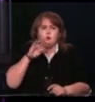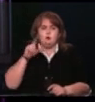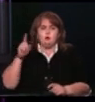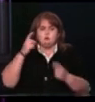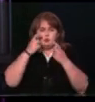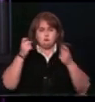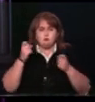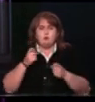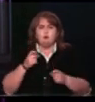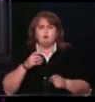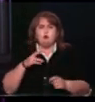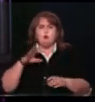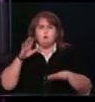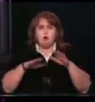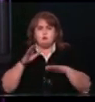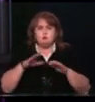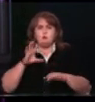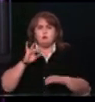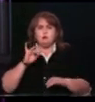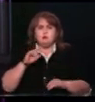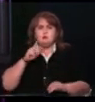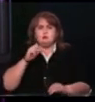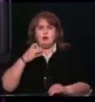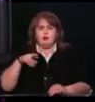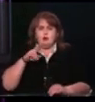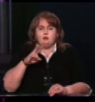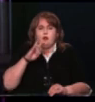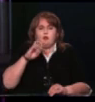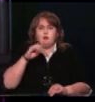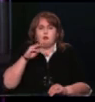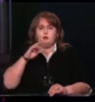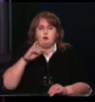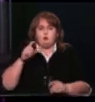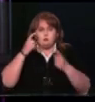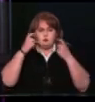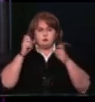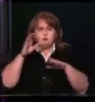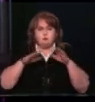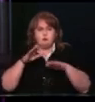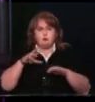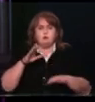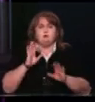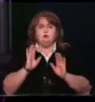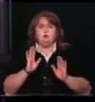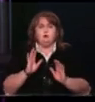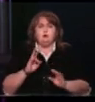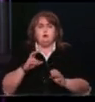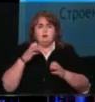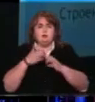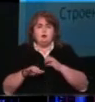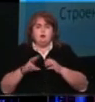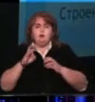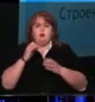сообщают массу и заряд ядру. Нейтроны, они сообщают только массу ядра, они нейтральны, они не